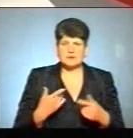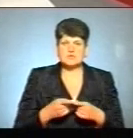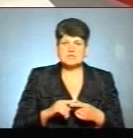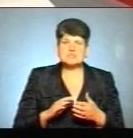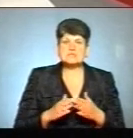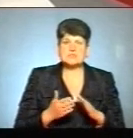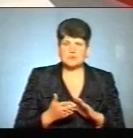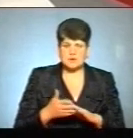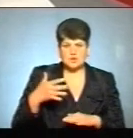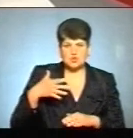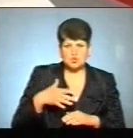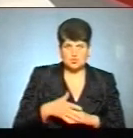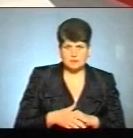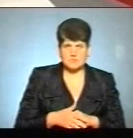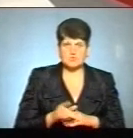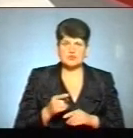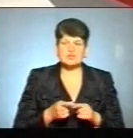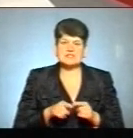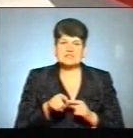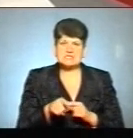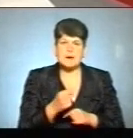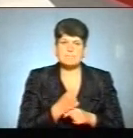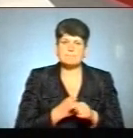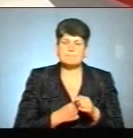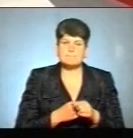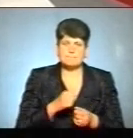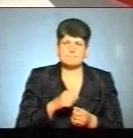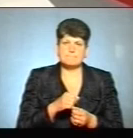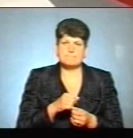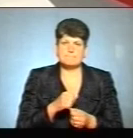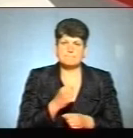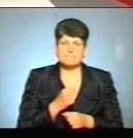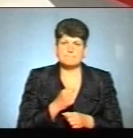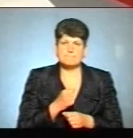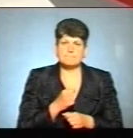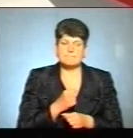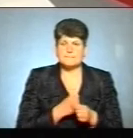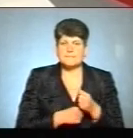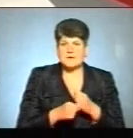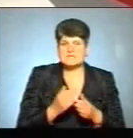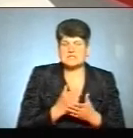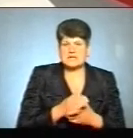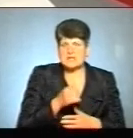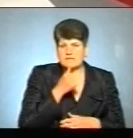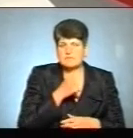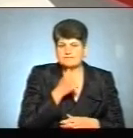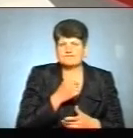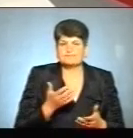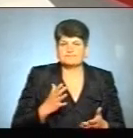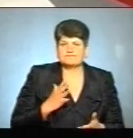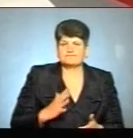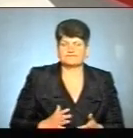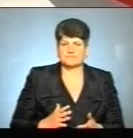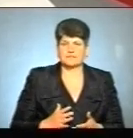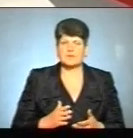ситуації з розумінням, що ця Пасха, вона, як було зазначено, вона є, напевне, тим випробуванням, яке потрібно пройти. Я вам